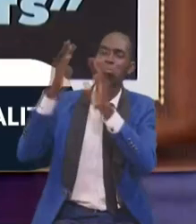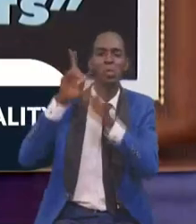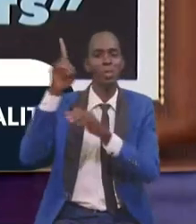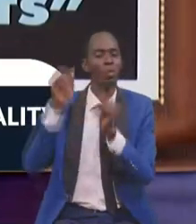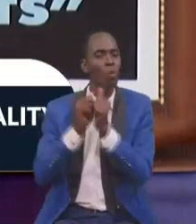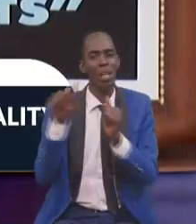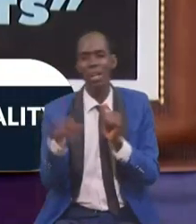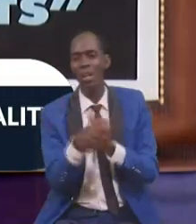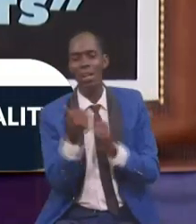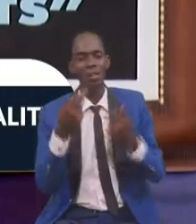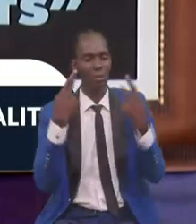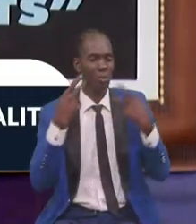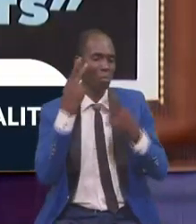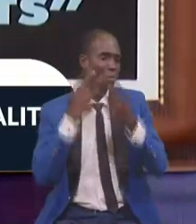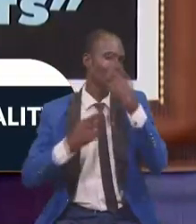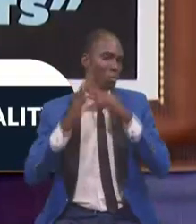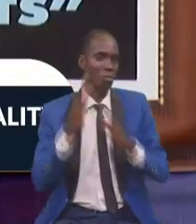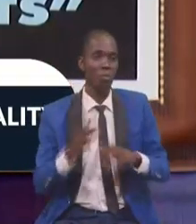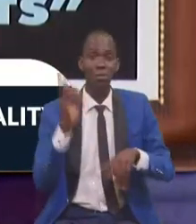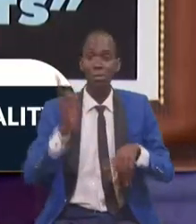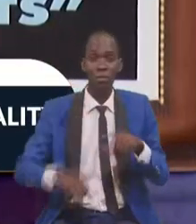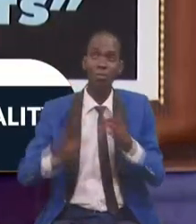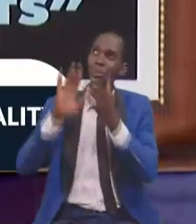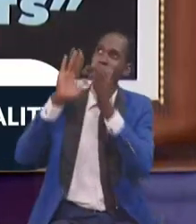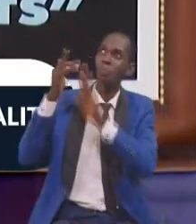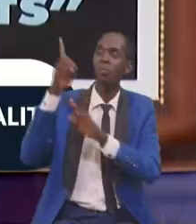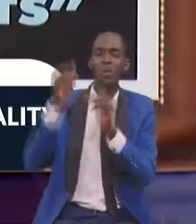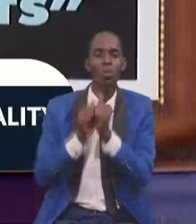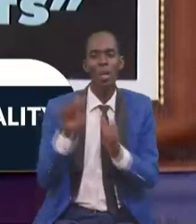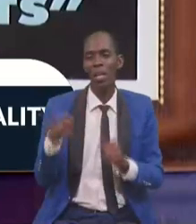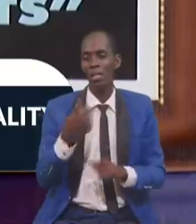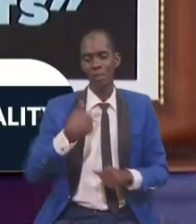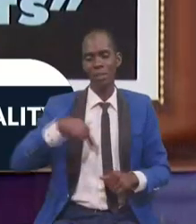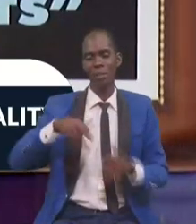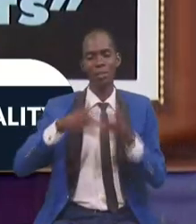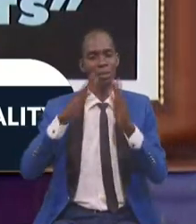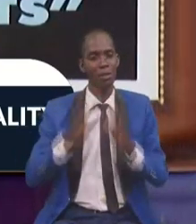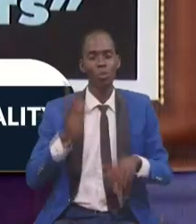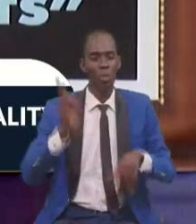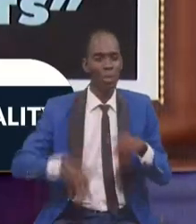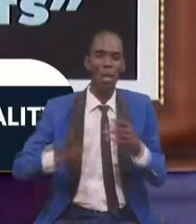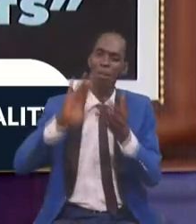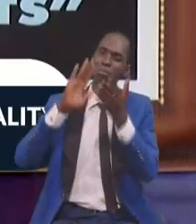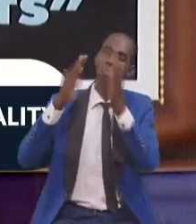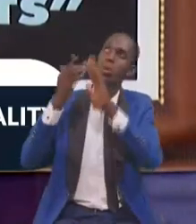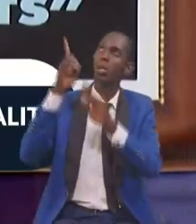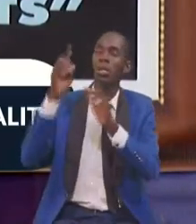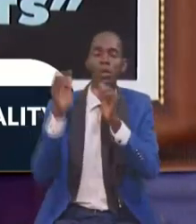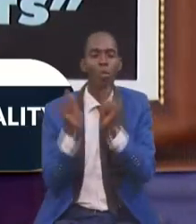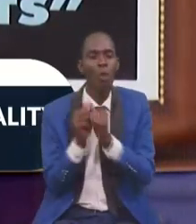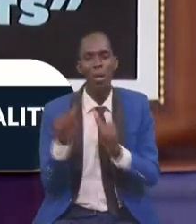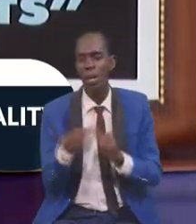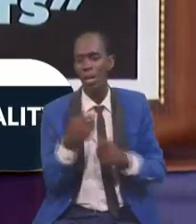incomparable. On ne peut jamais l'égaler à un prophète. On ne peut jamais l'égaler à un homme religieux. On ne peut jamais le comparer à un prédicateur, à